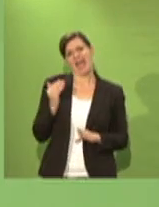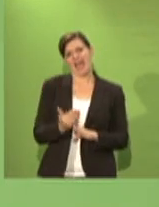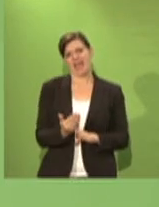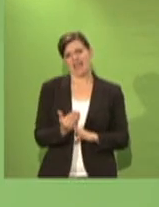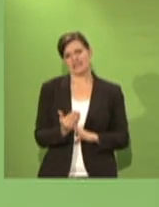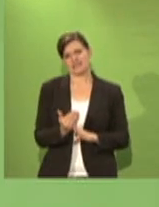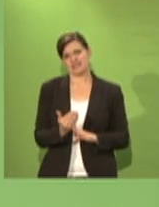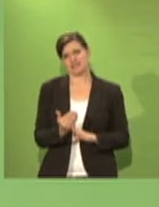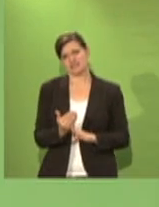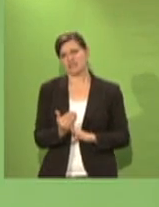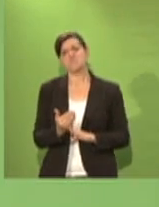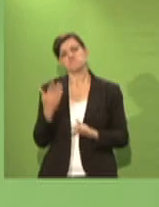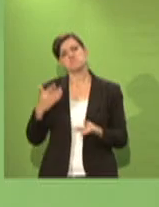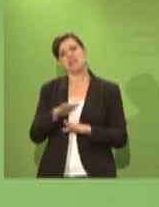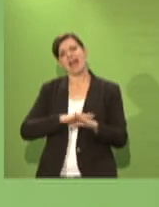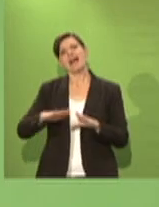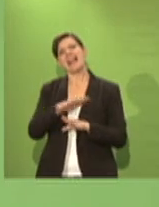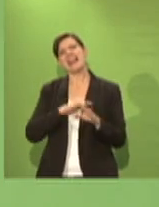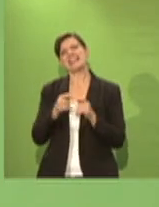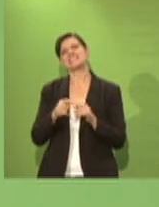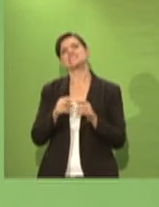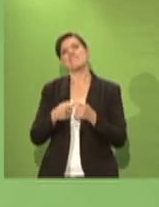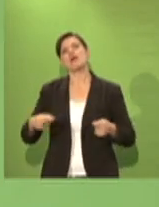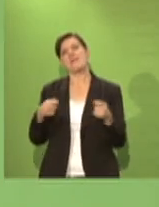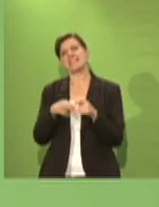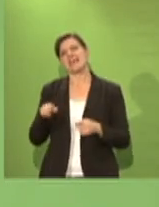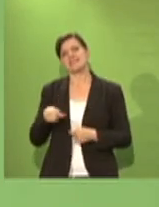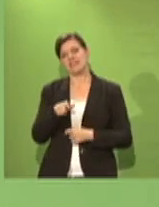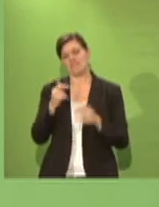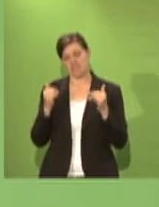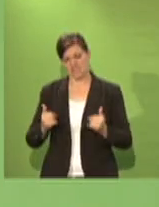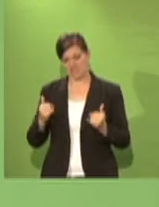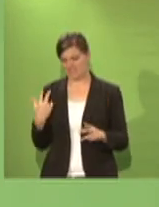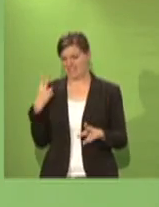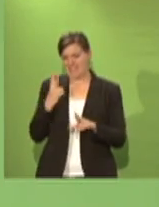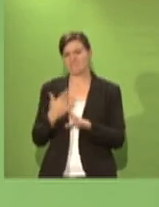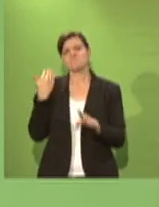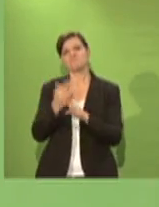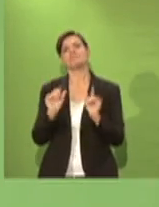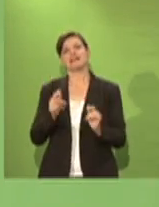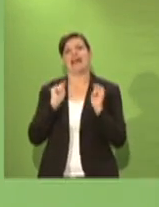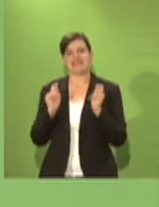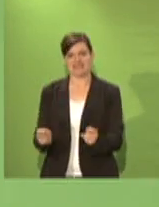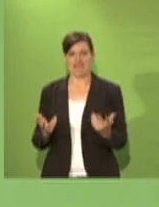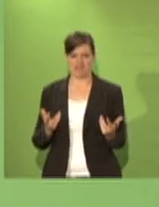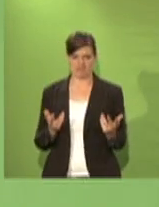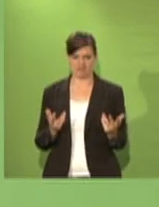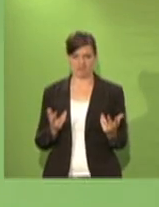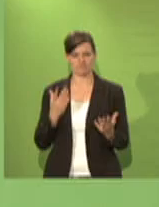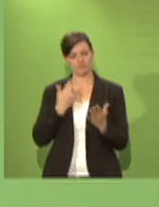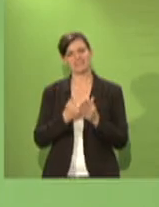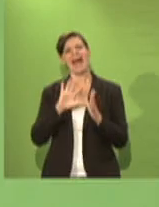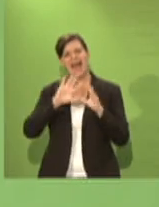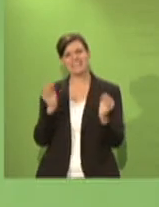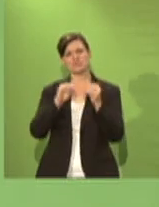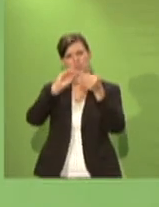im NRW-Landesverband haben, legen wir euch heute vor einen Antrag, der uns die ganze Problematik da zeigt und die